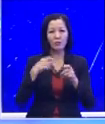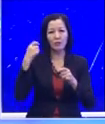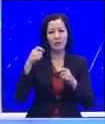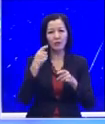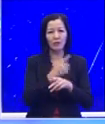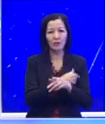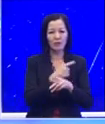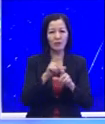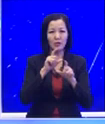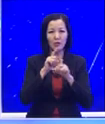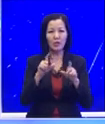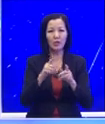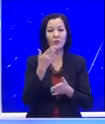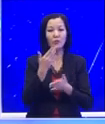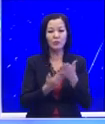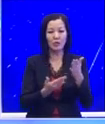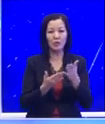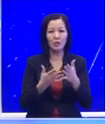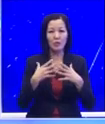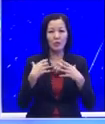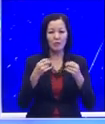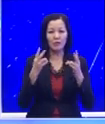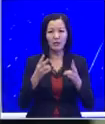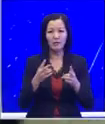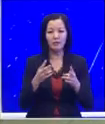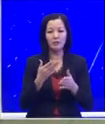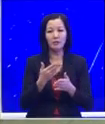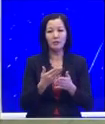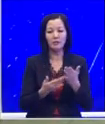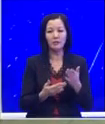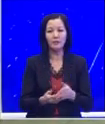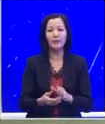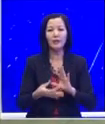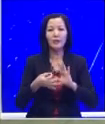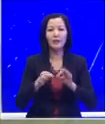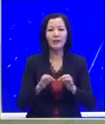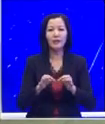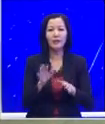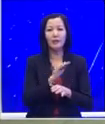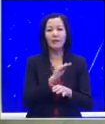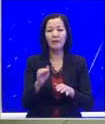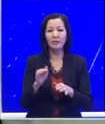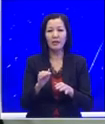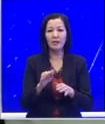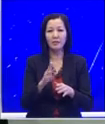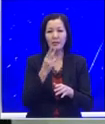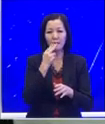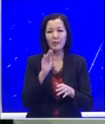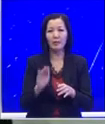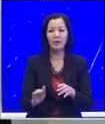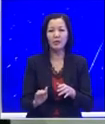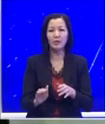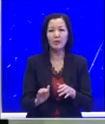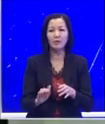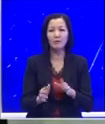медицинских учреждениях и узнала состояние пострадавших. По данным официальных источников, самый младший из